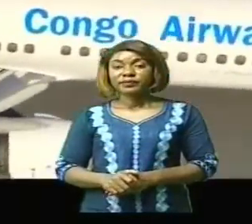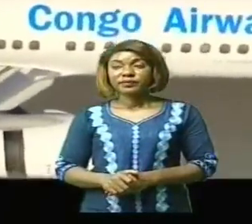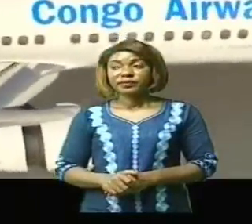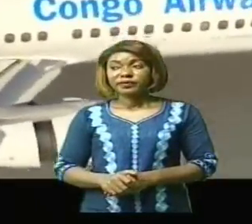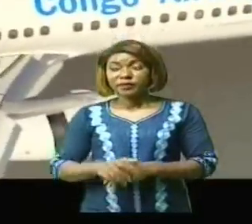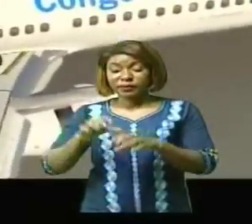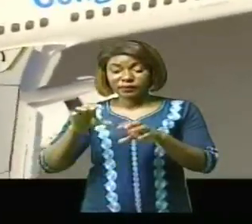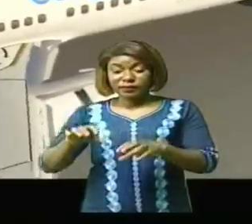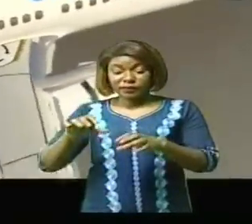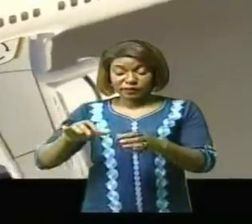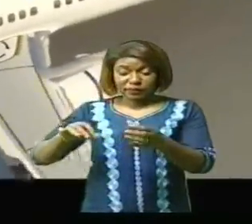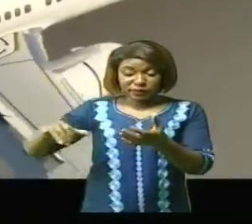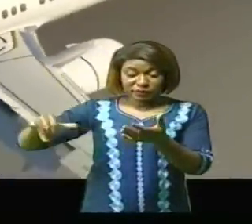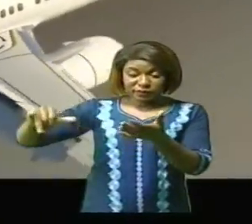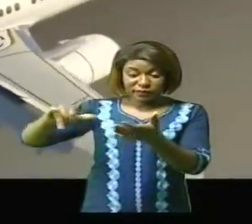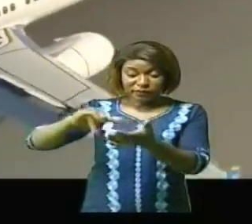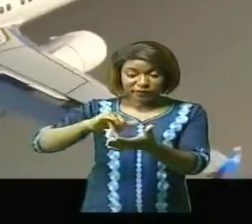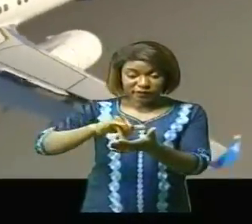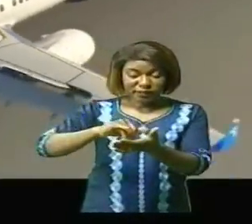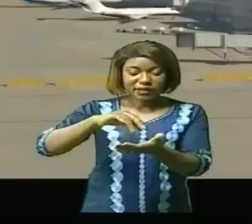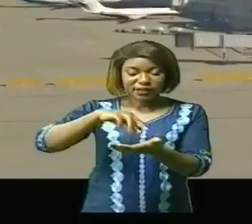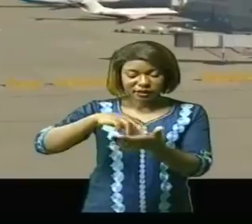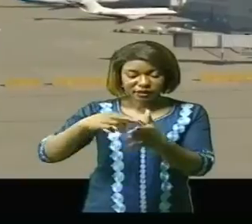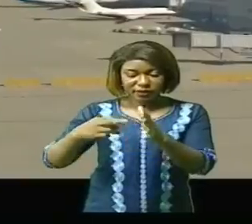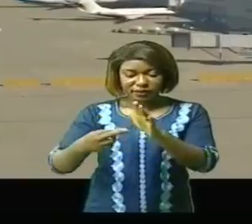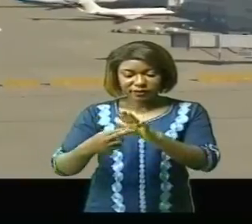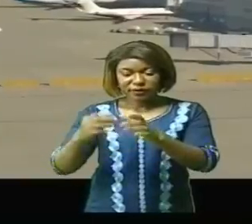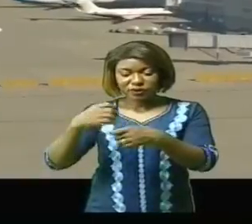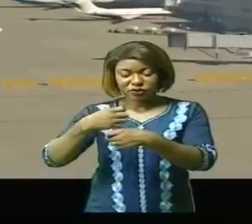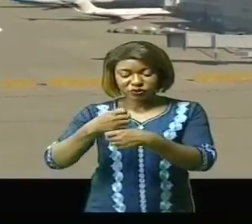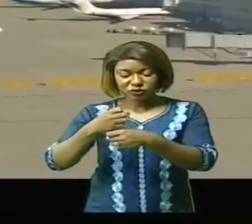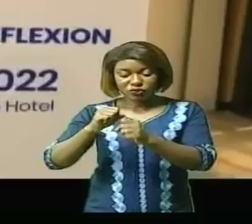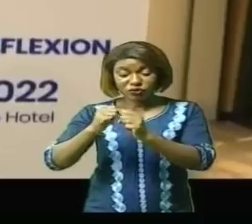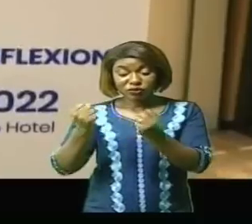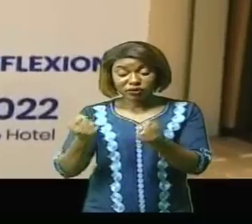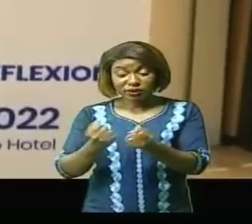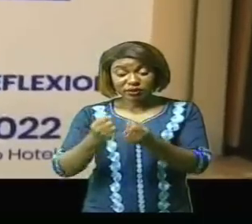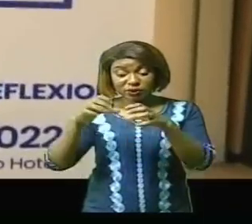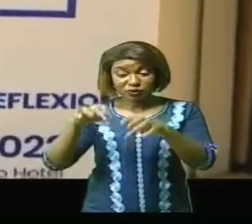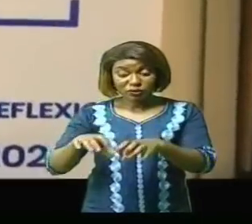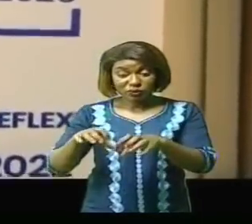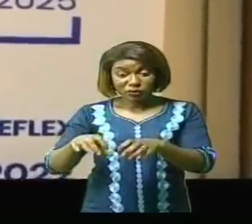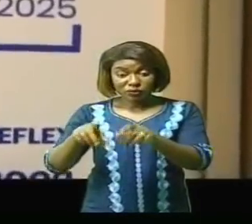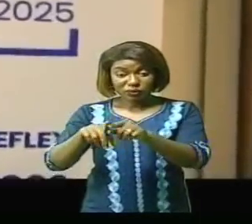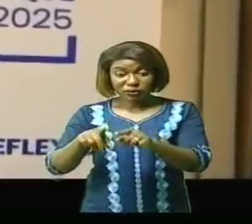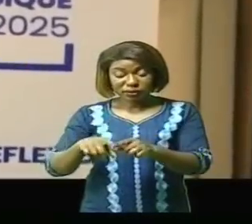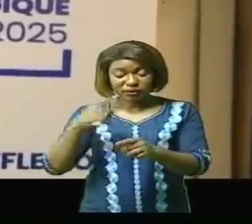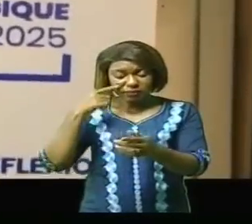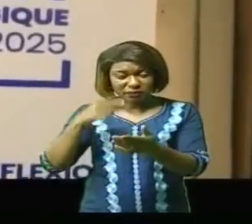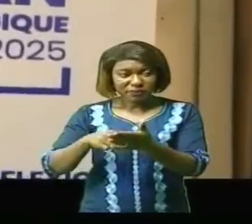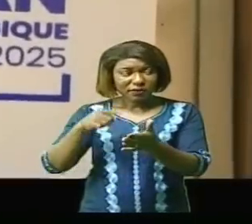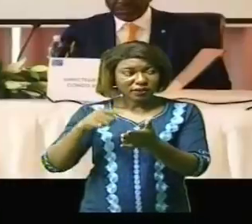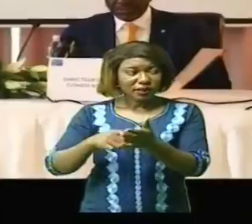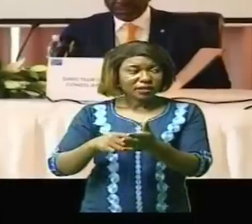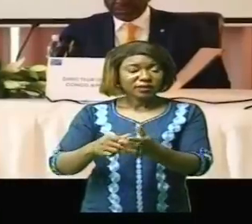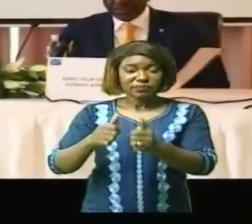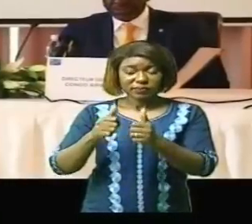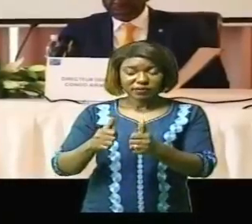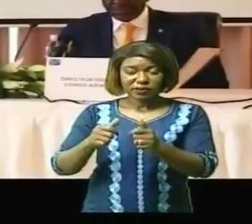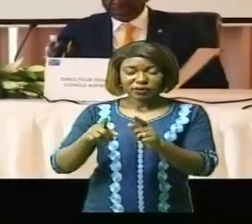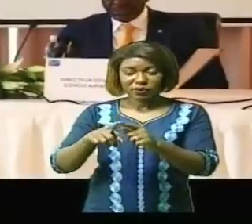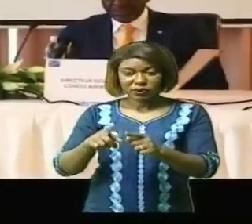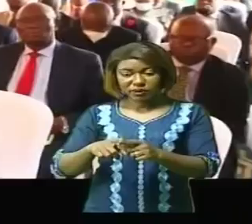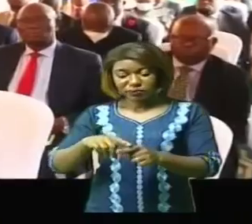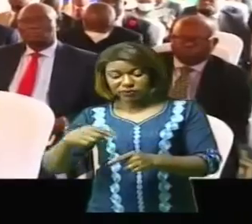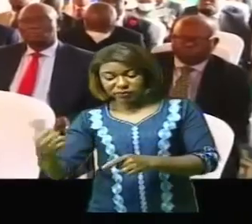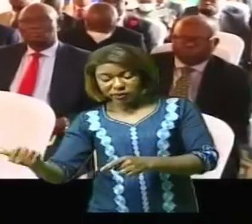Airways, une entreprise aérienne purement congolaise, traverse des moments difficiles. Il a besoin d'être une référence. D'un côté, la sécurité optimale